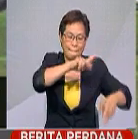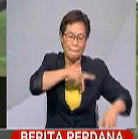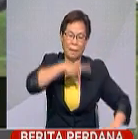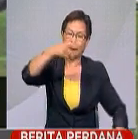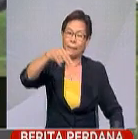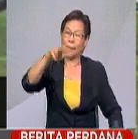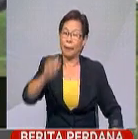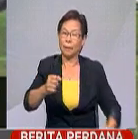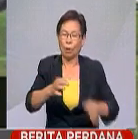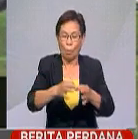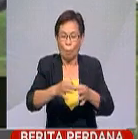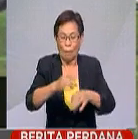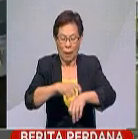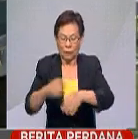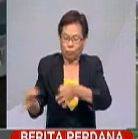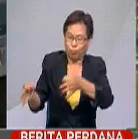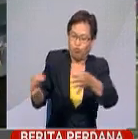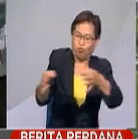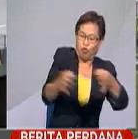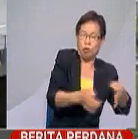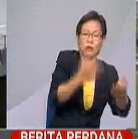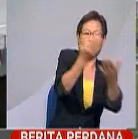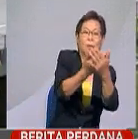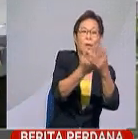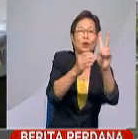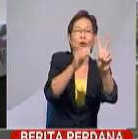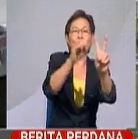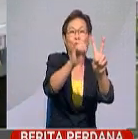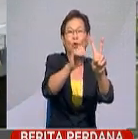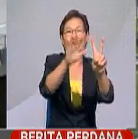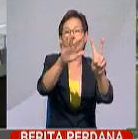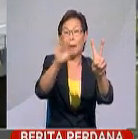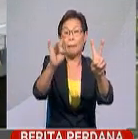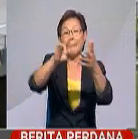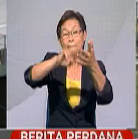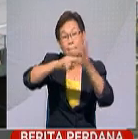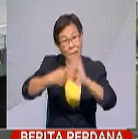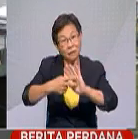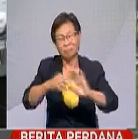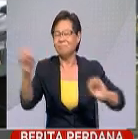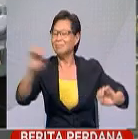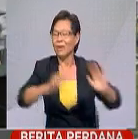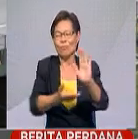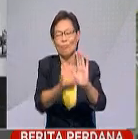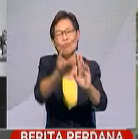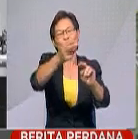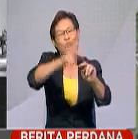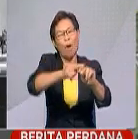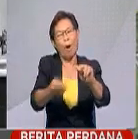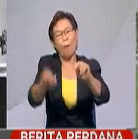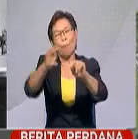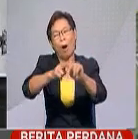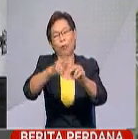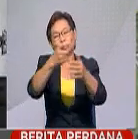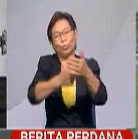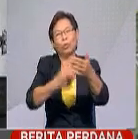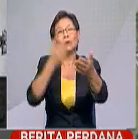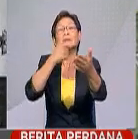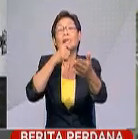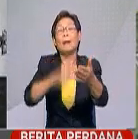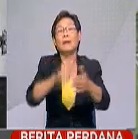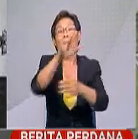PLUS. Pelanjutan tempoh konsesi sehingga 2058 juga bermakna tiada kenaikan tol selama 38